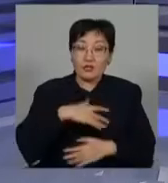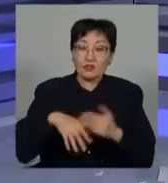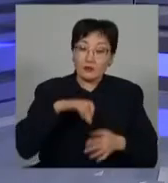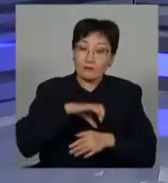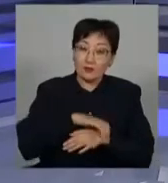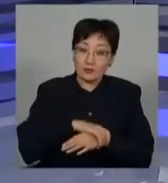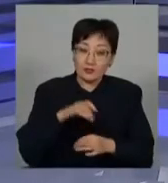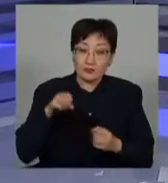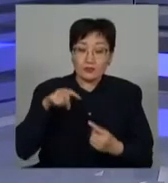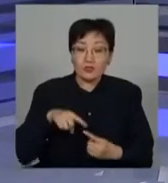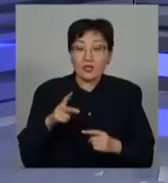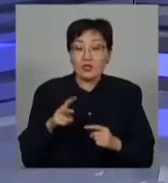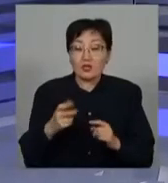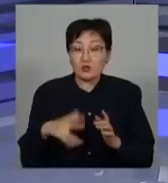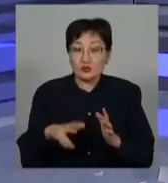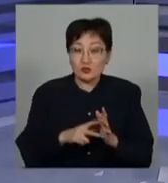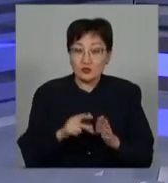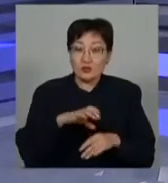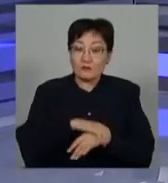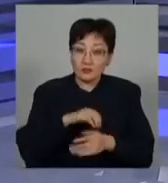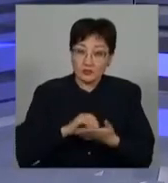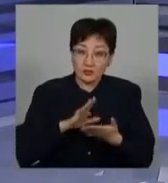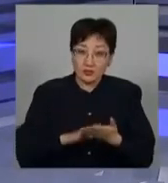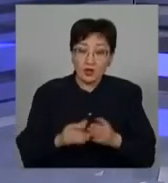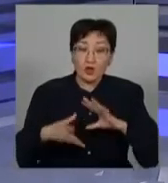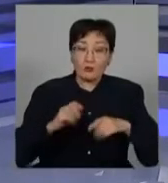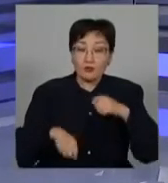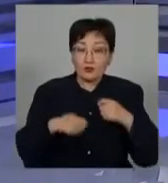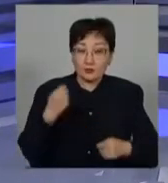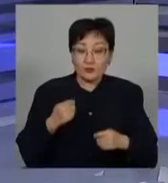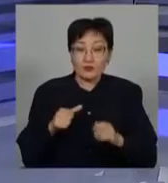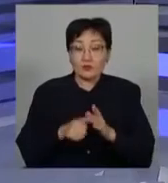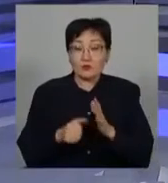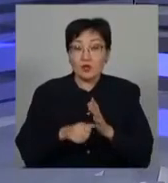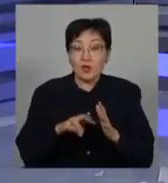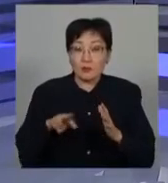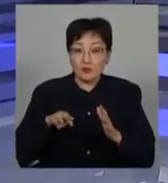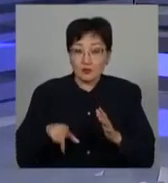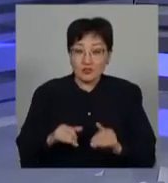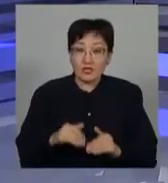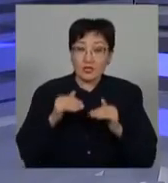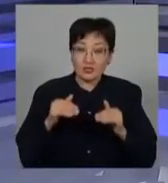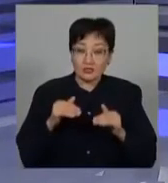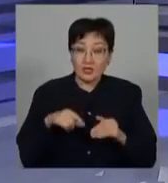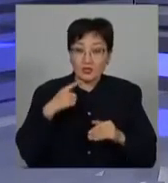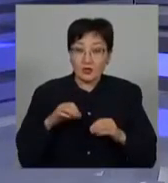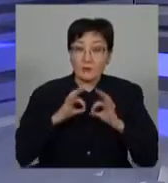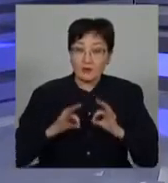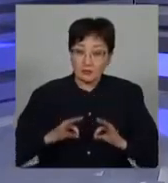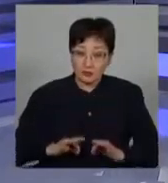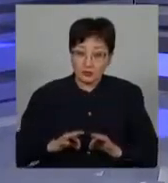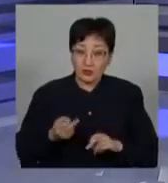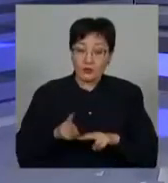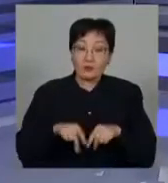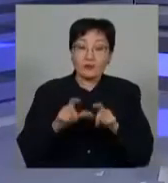бойынша 258 іс тіркеліпті. Ал келтірілген шығын көлемі 600 миллион теңгеден асады дейді жергілікті прокурорлар.